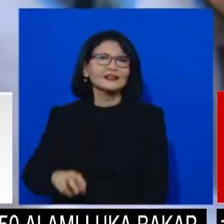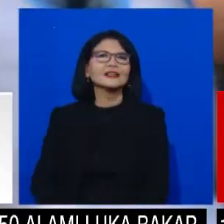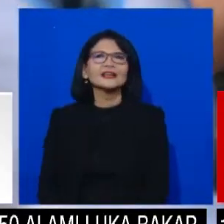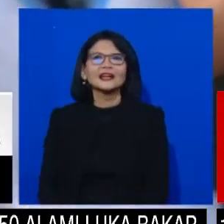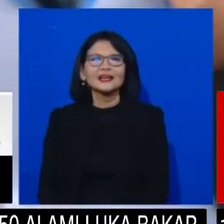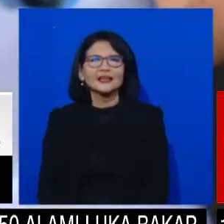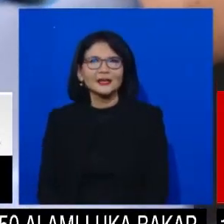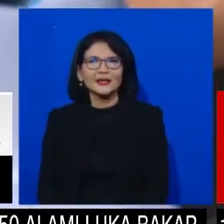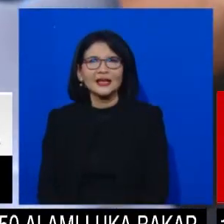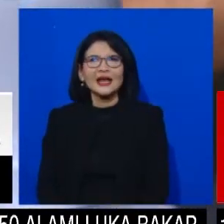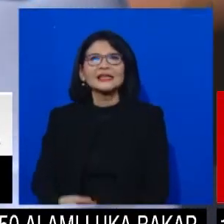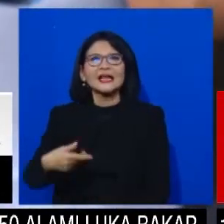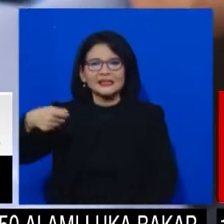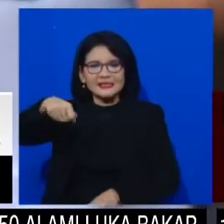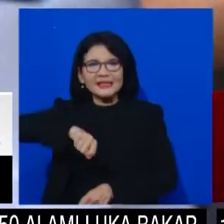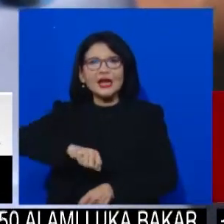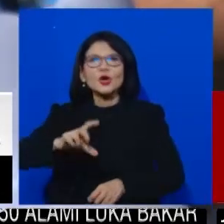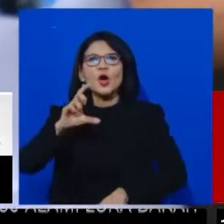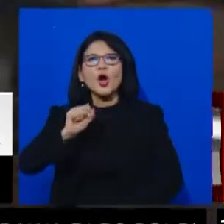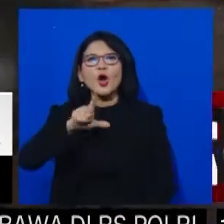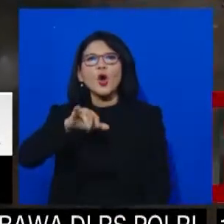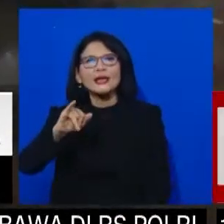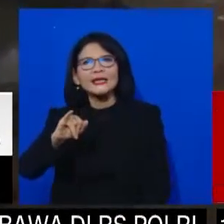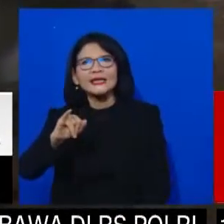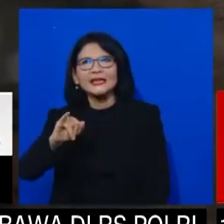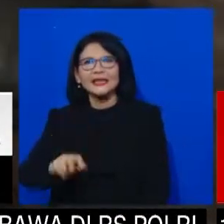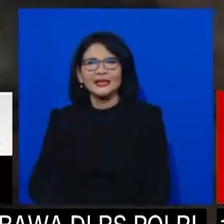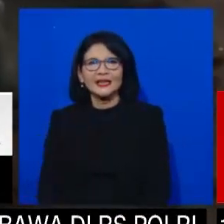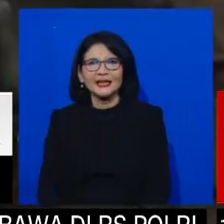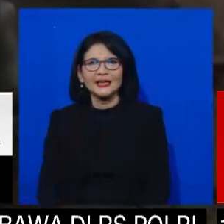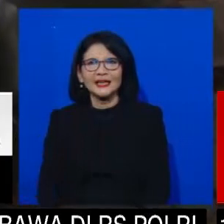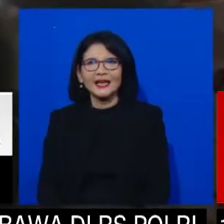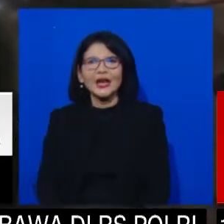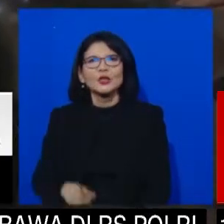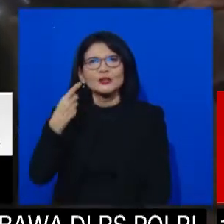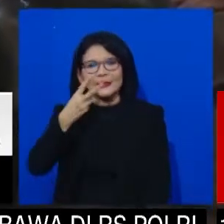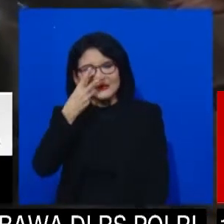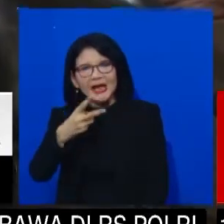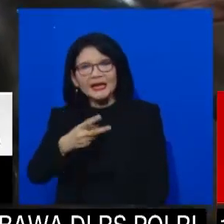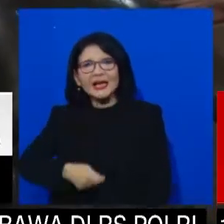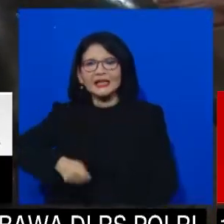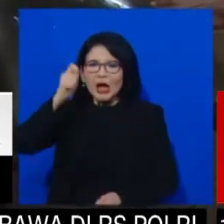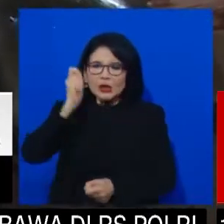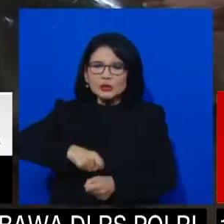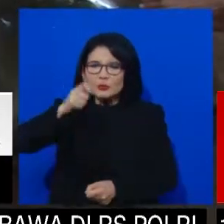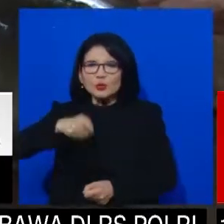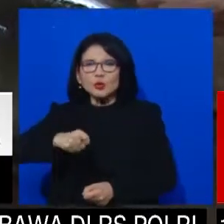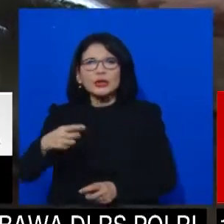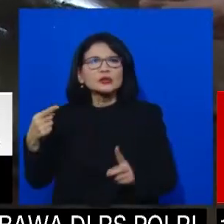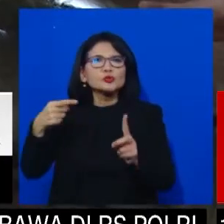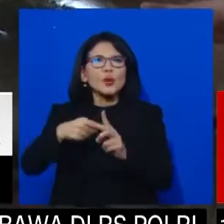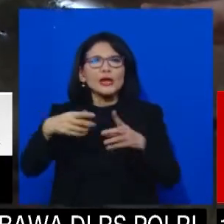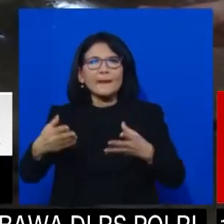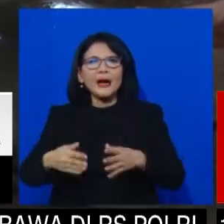Sesekali tambahkan juga oli yang akan memudahkan kami untuk melihat bagian yang sudah terpukul dan bagian yang belum. Ini bertujuan agar bentuk